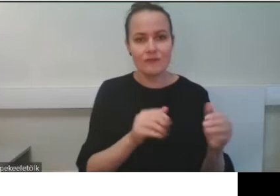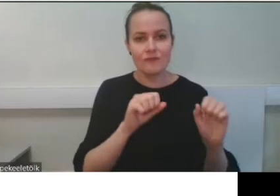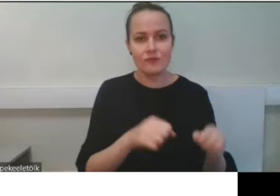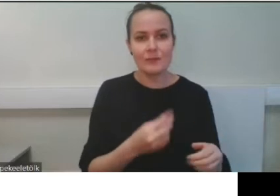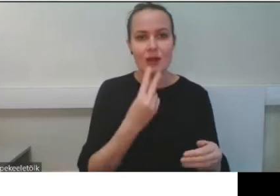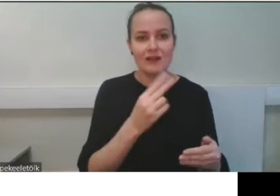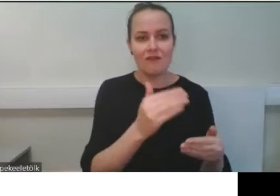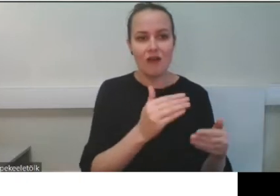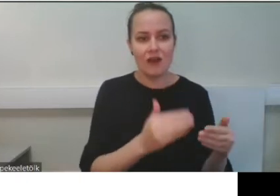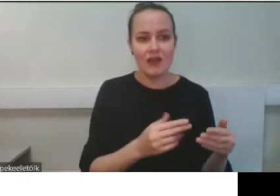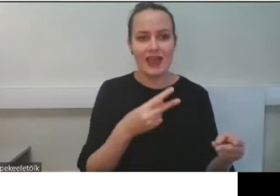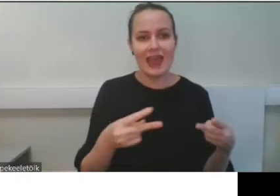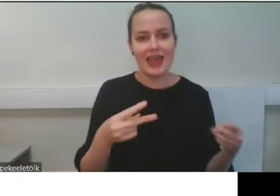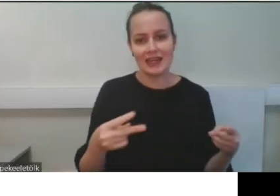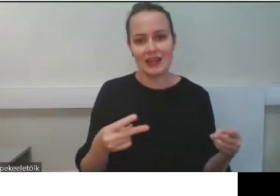Ja lähme siit edasi.